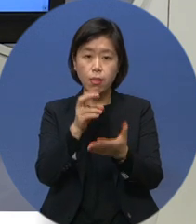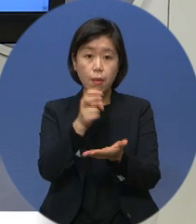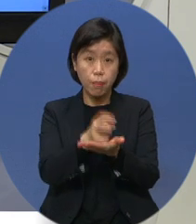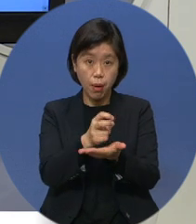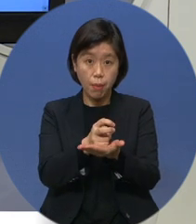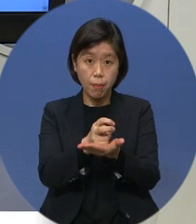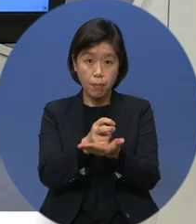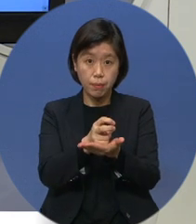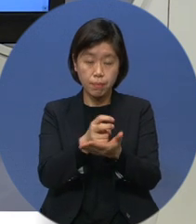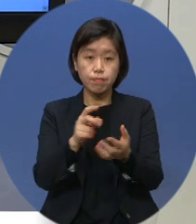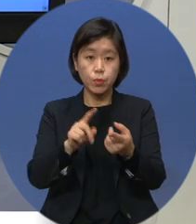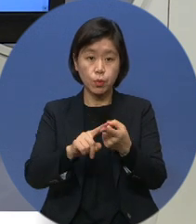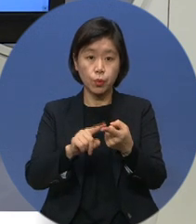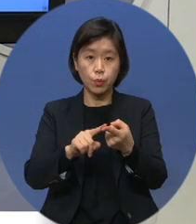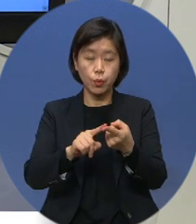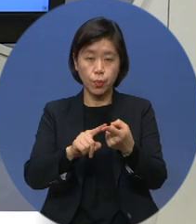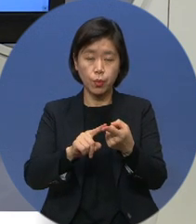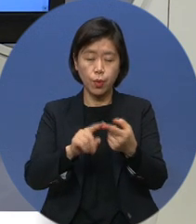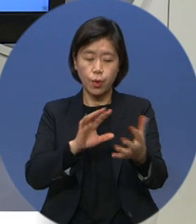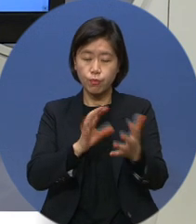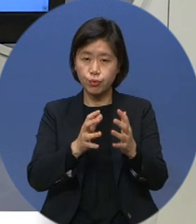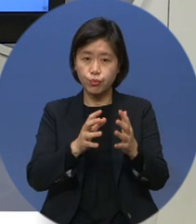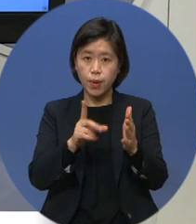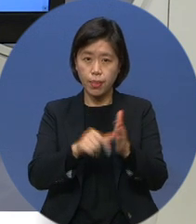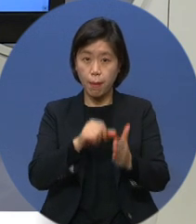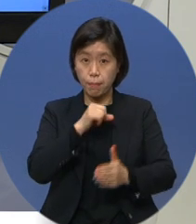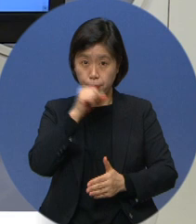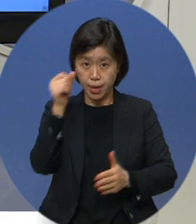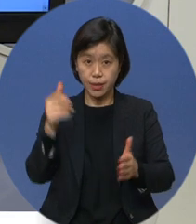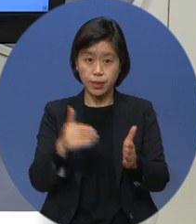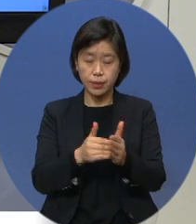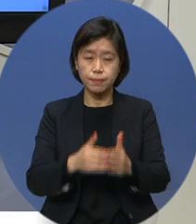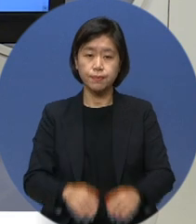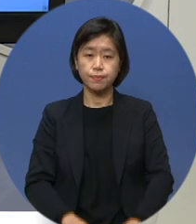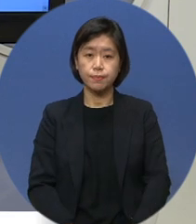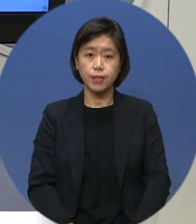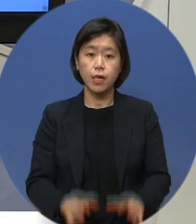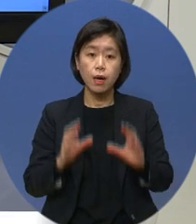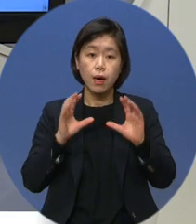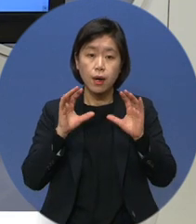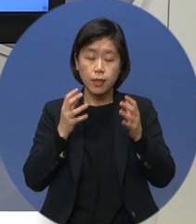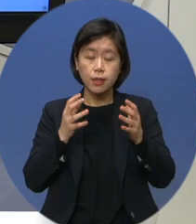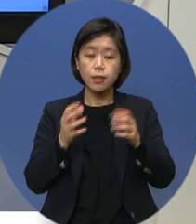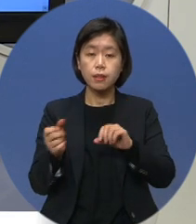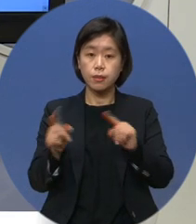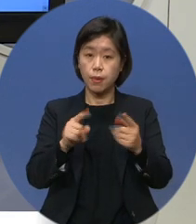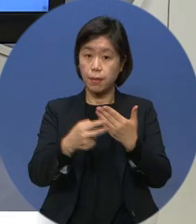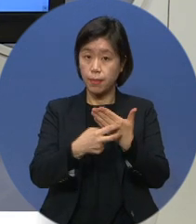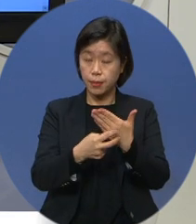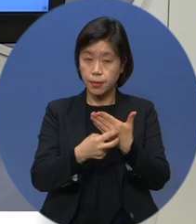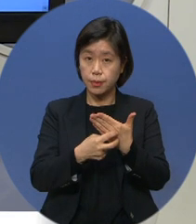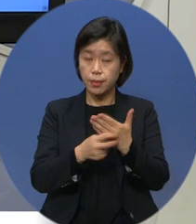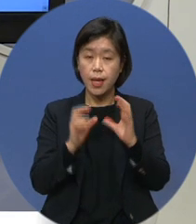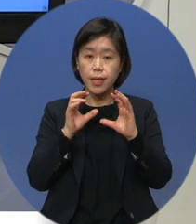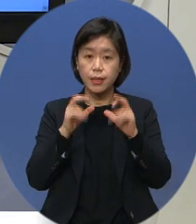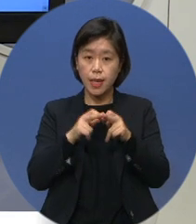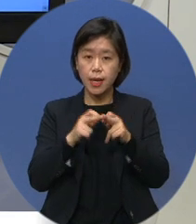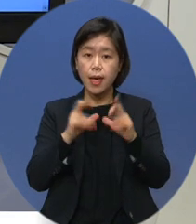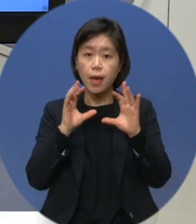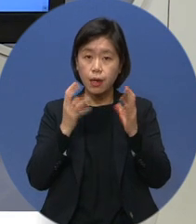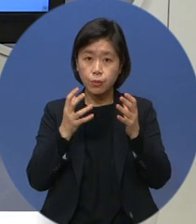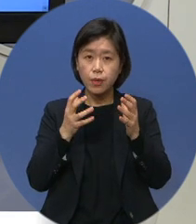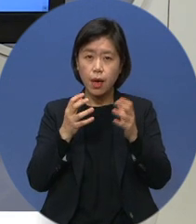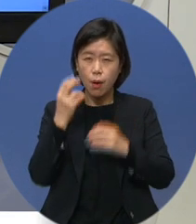본회의에서 가결된 는데요 00 어린이 재활병원 은 장애 아동의 치료와 재활을 위해 전문적인